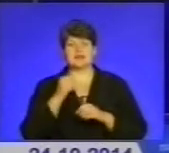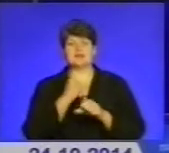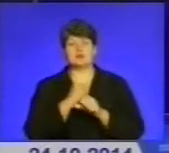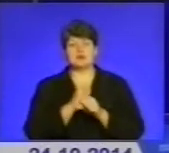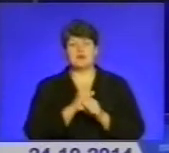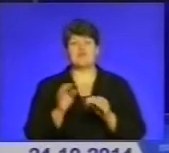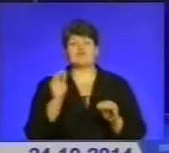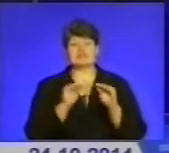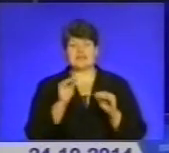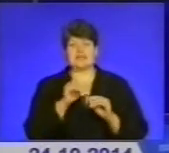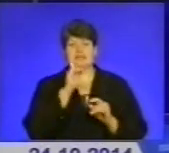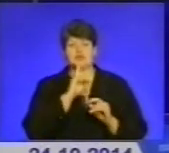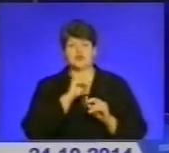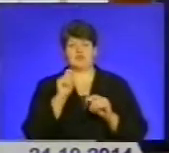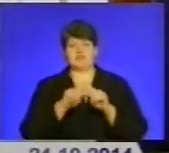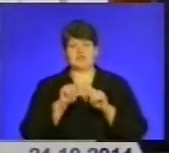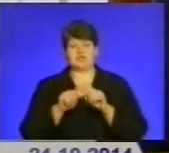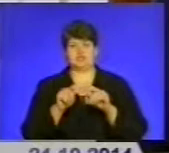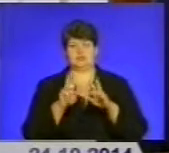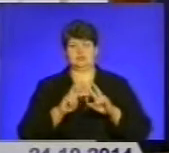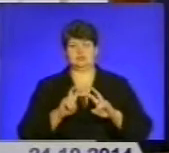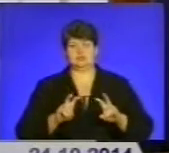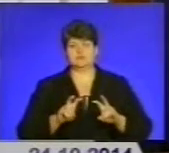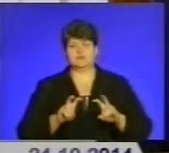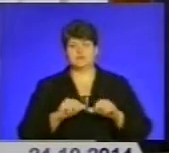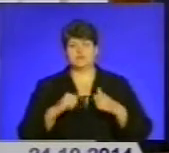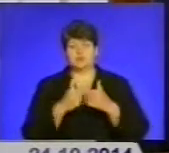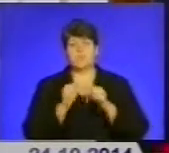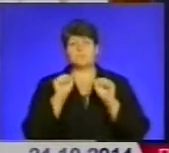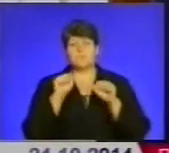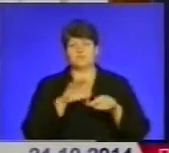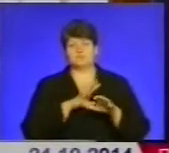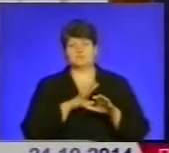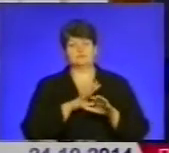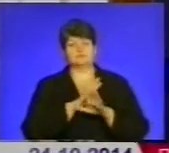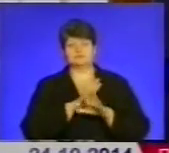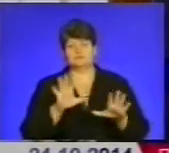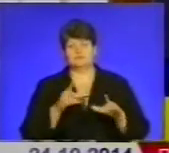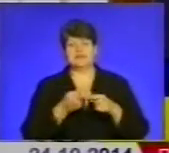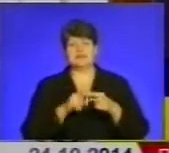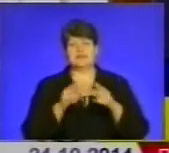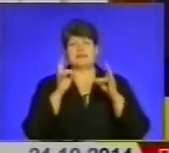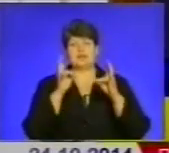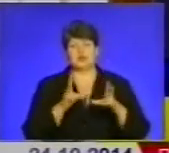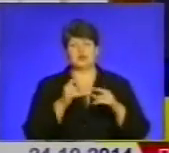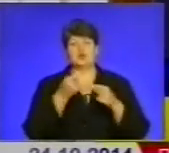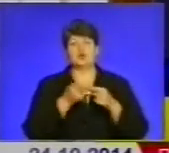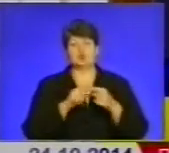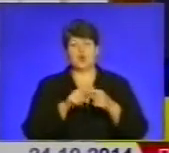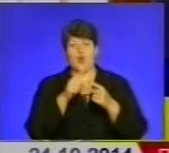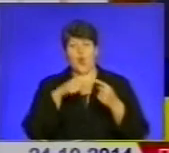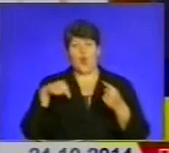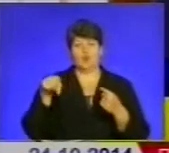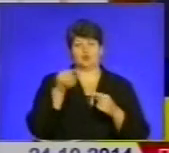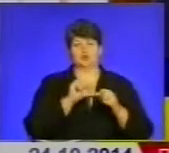складі тимчасових слідчих комісій. Можливо було уникнути цієї трагедії, цього оточення.